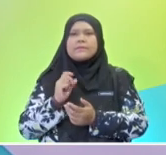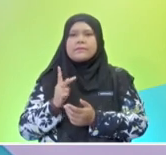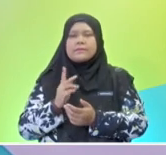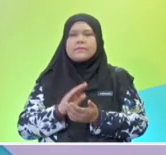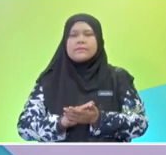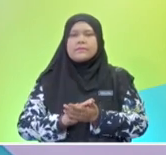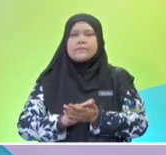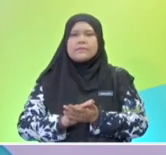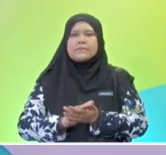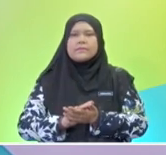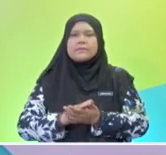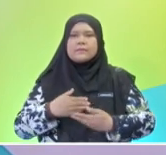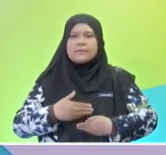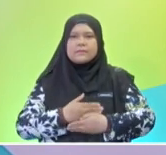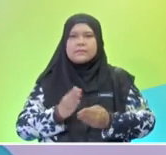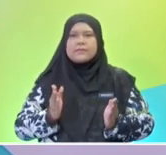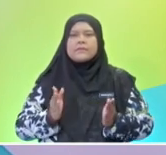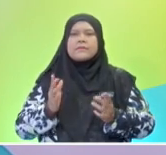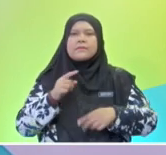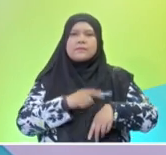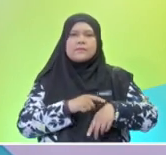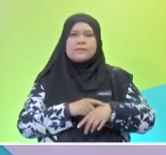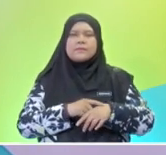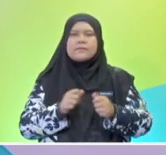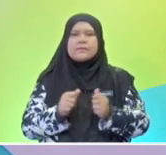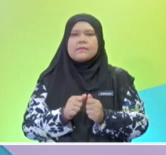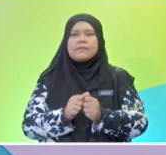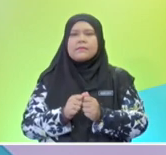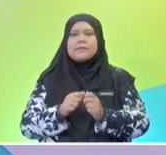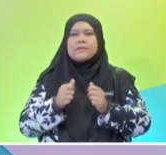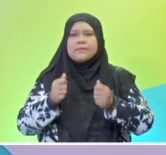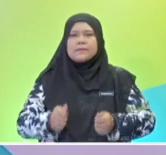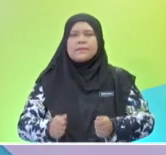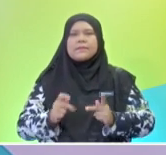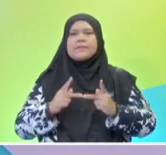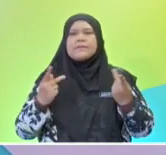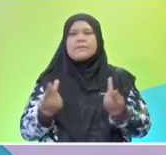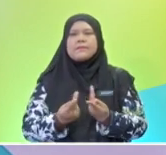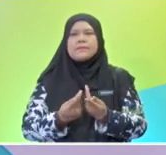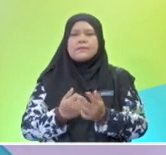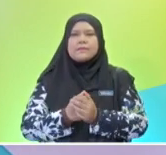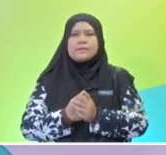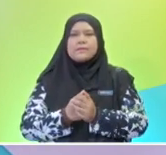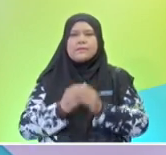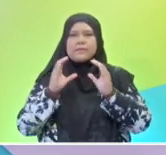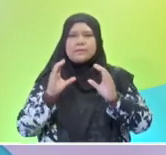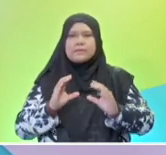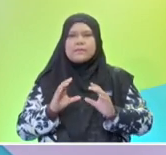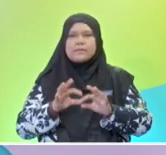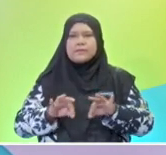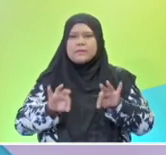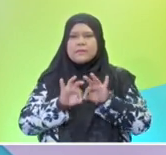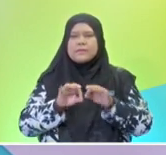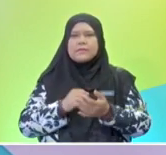masa bersama keluarga. Ini pun salah satu cara yang penting di mana kita